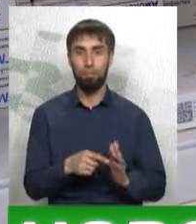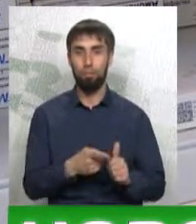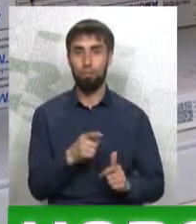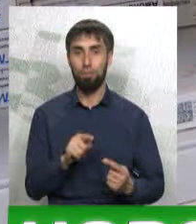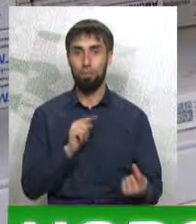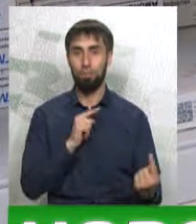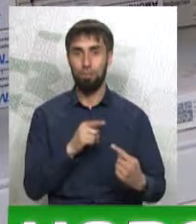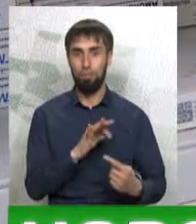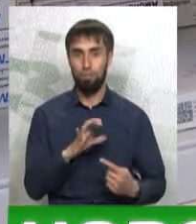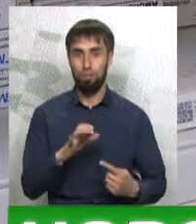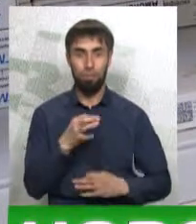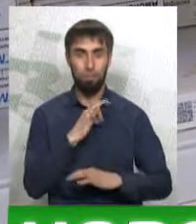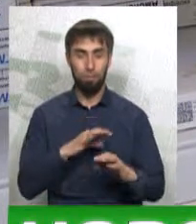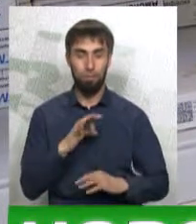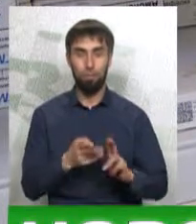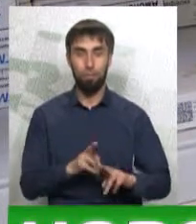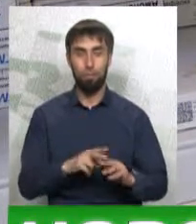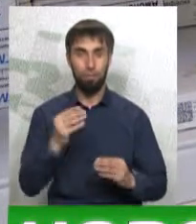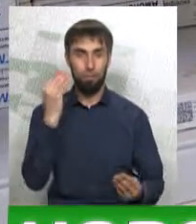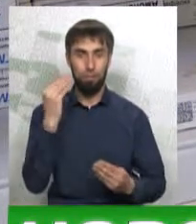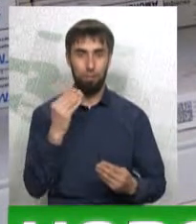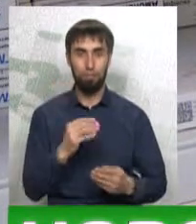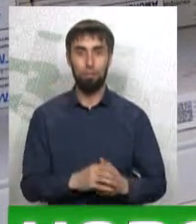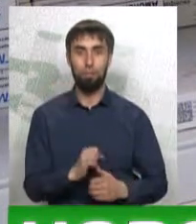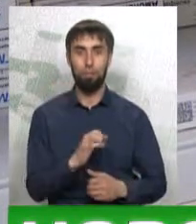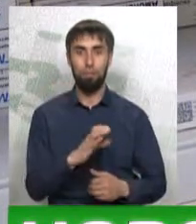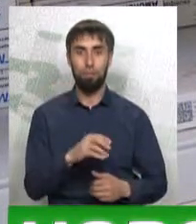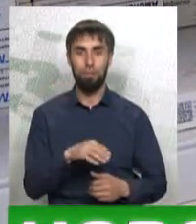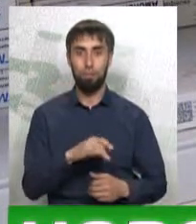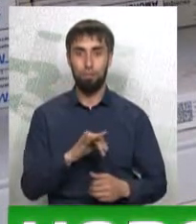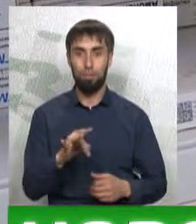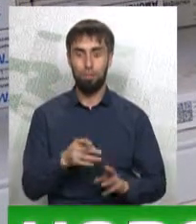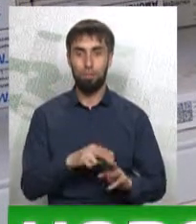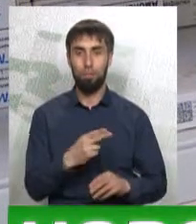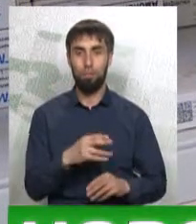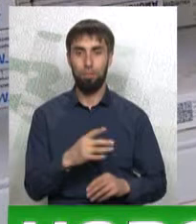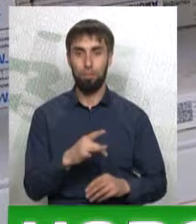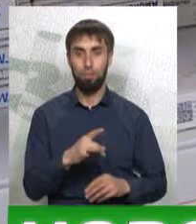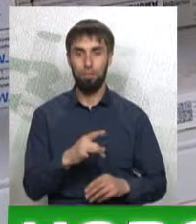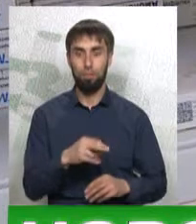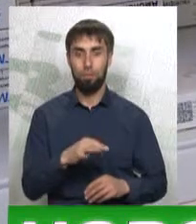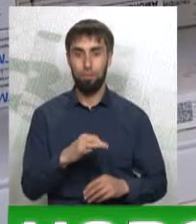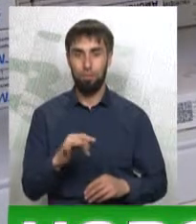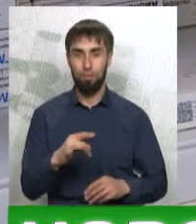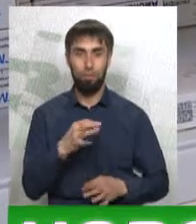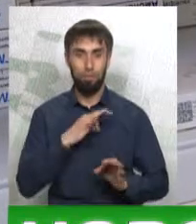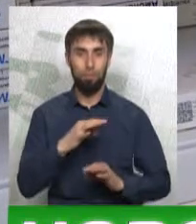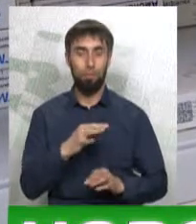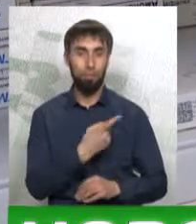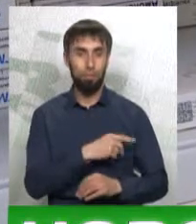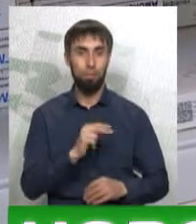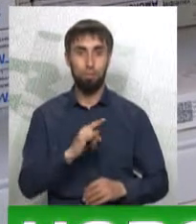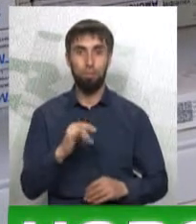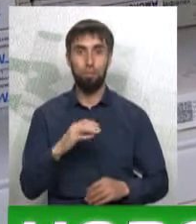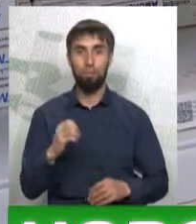противовирусные препараты. Это, например, ацетамовир, орбидол, циклоферон таблетки. Врачи, как бы уже,